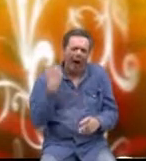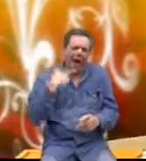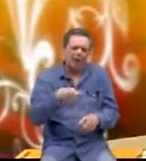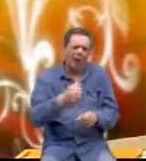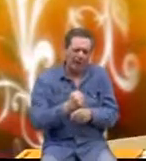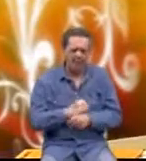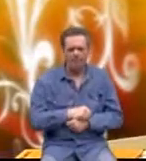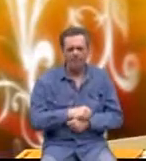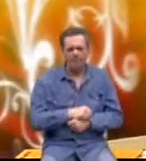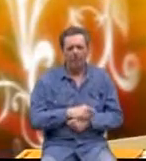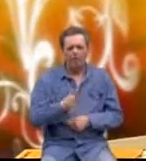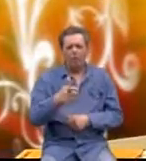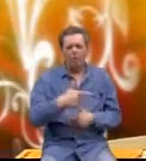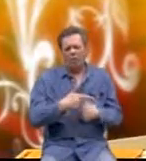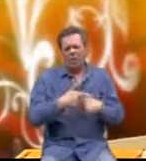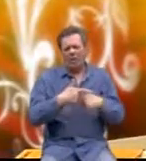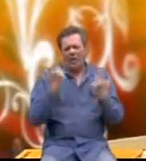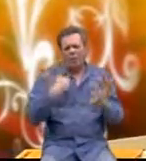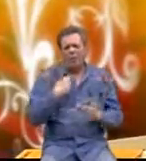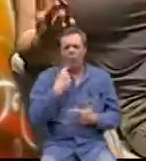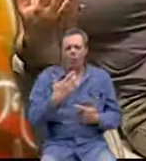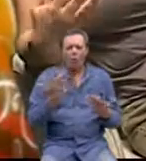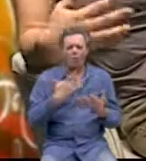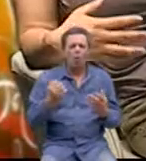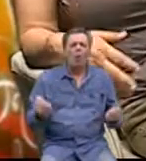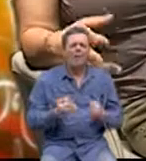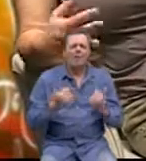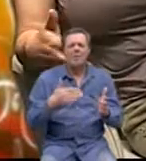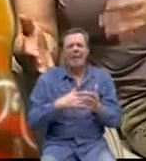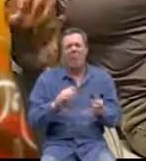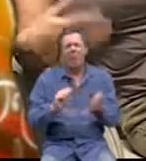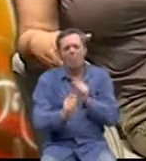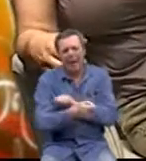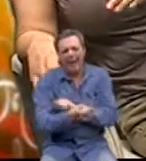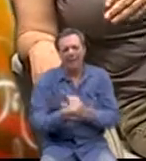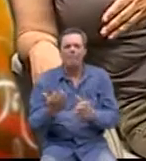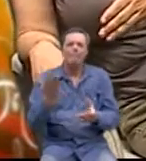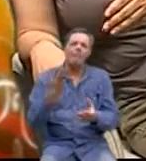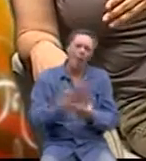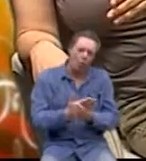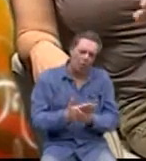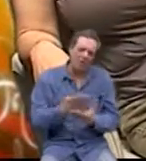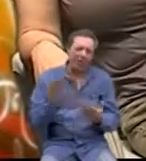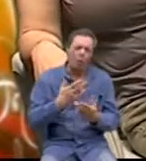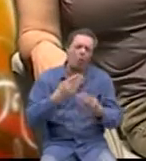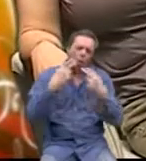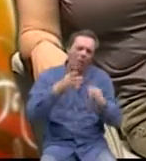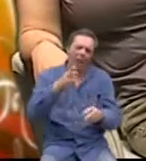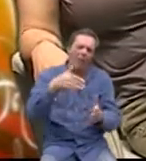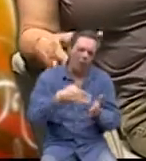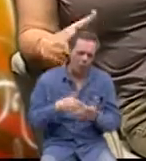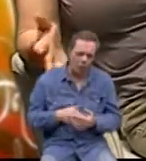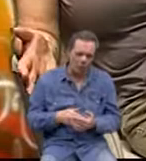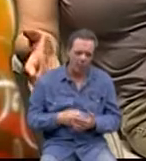Evaluacije zapravo vrlo jasno nama govore što je to što u aktivnostima trebamo promijeniti i prilagoditi kako bi opet odgovorili na njihovu potrebu.